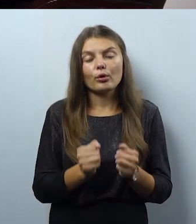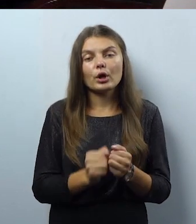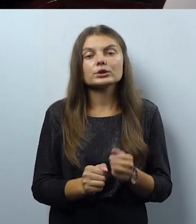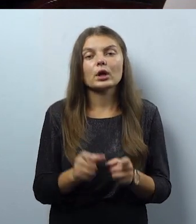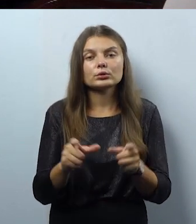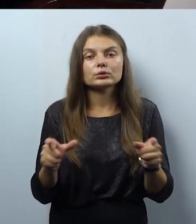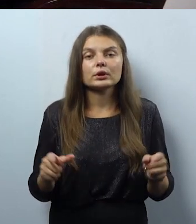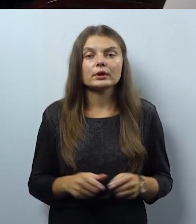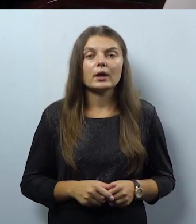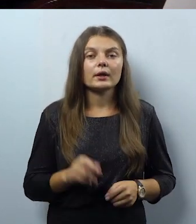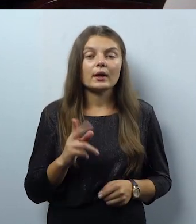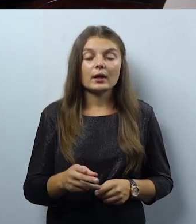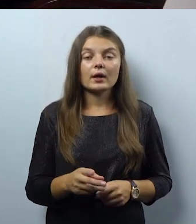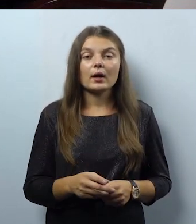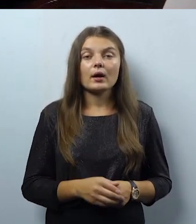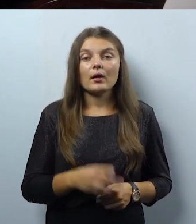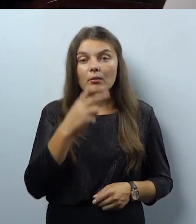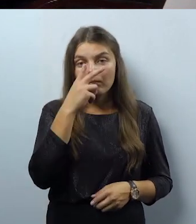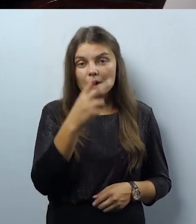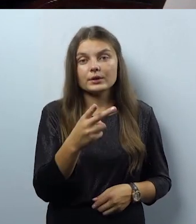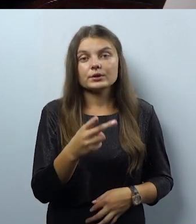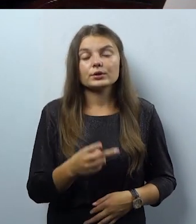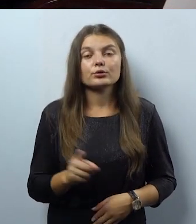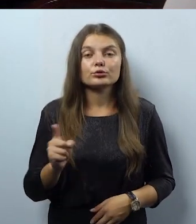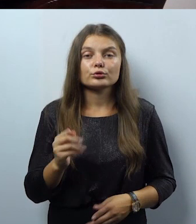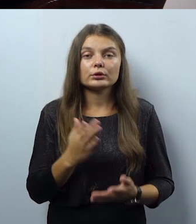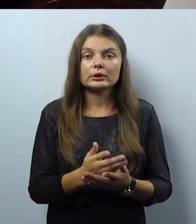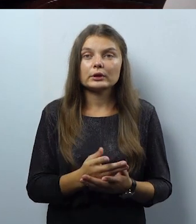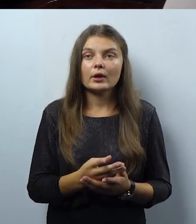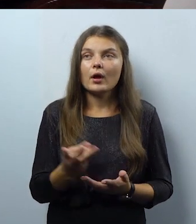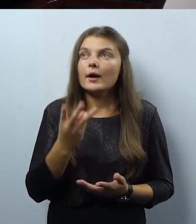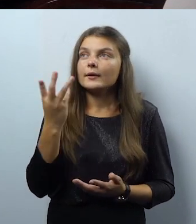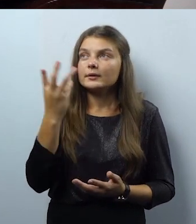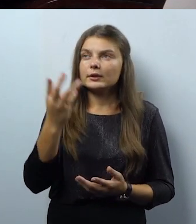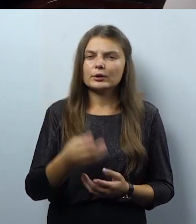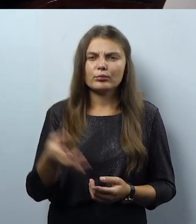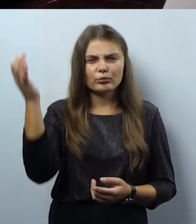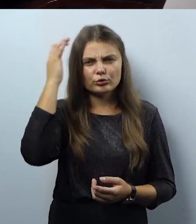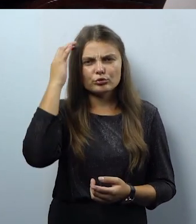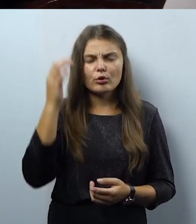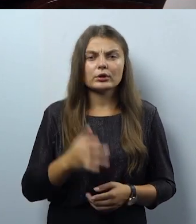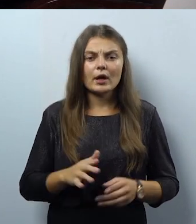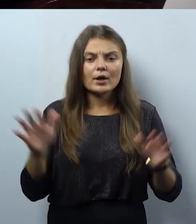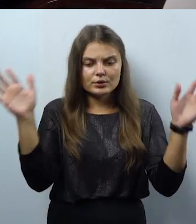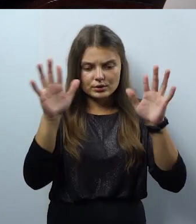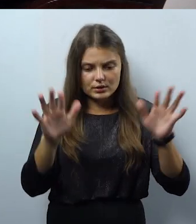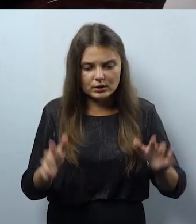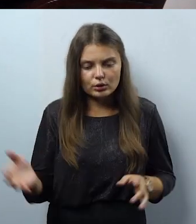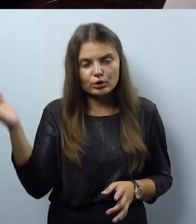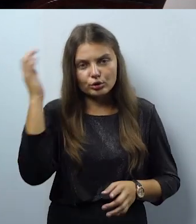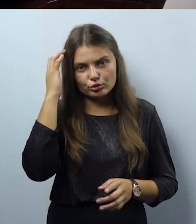гаджет, бачиш, що йде дим синій, чи там чорний, чи є там сніг наш чорний. Вона собі